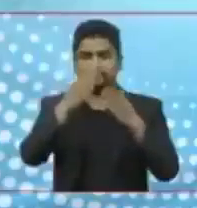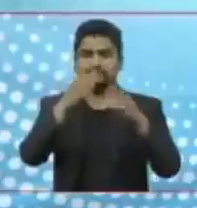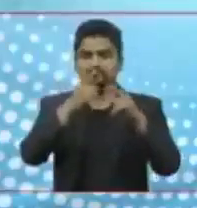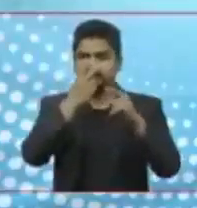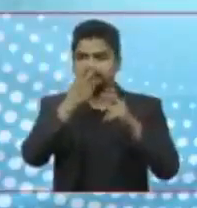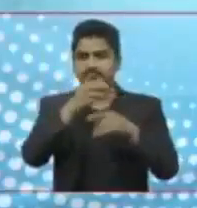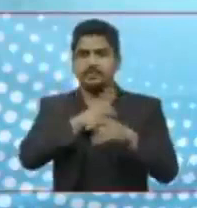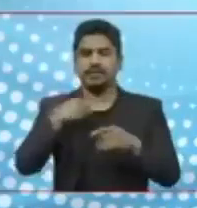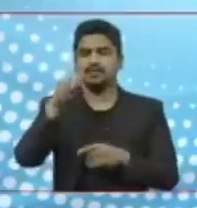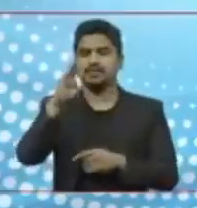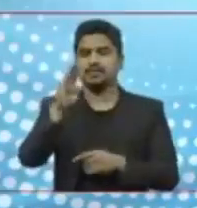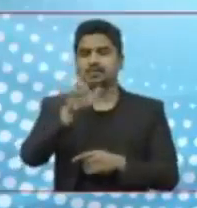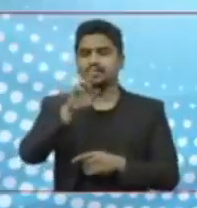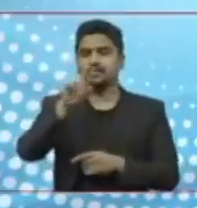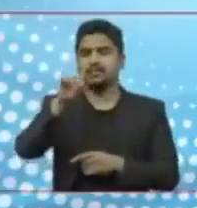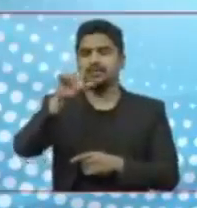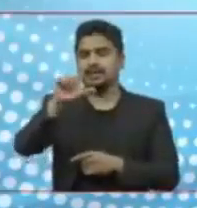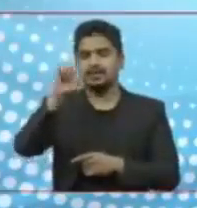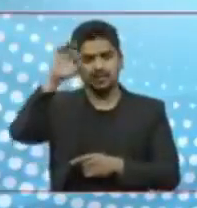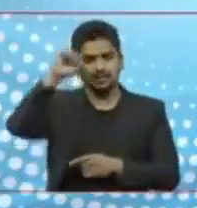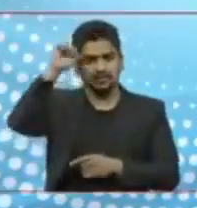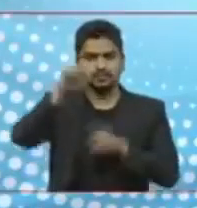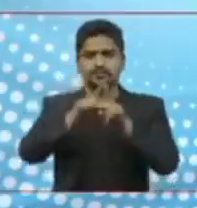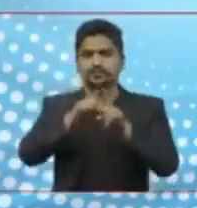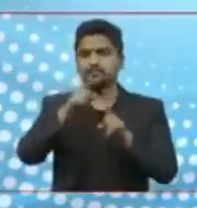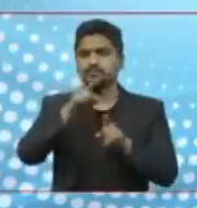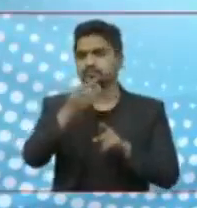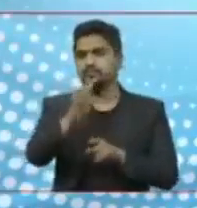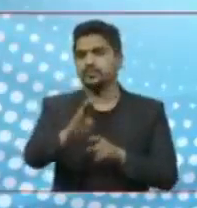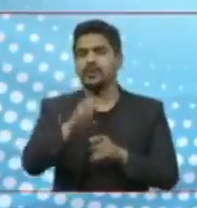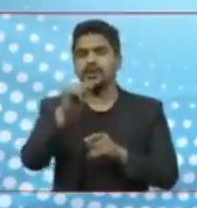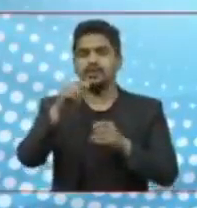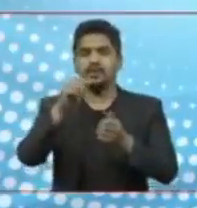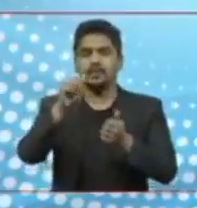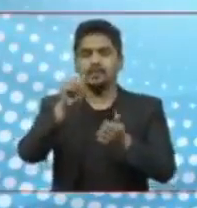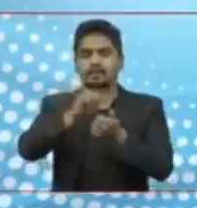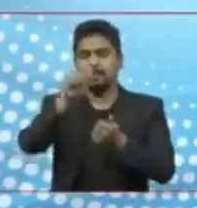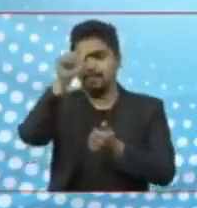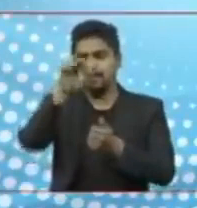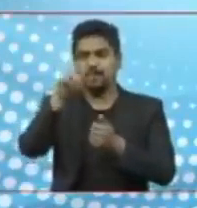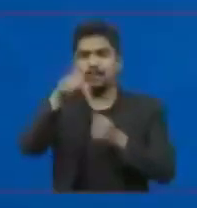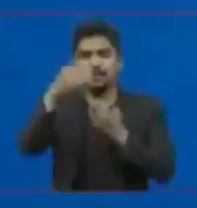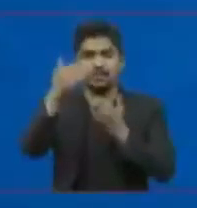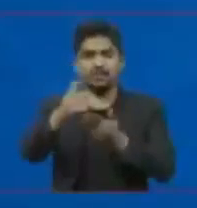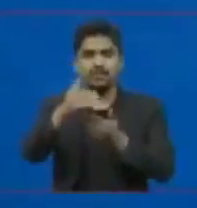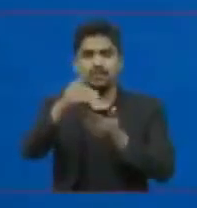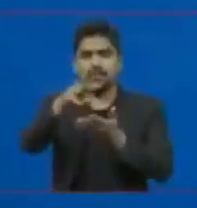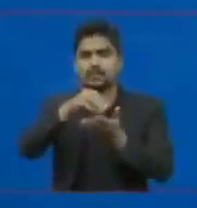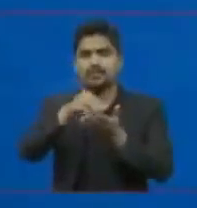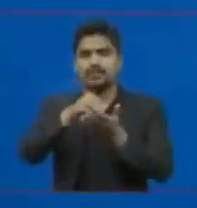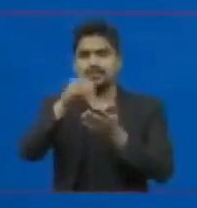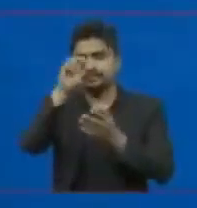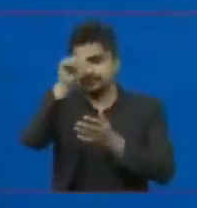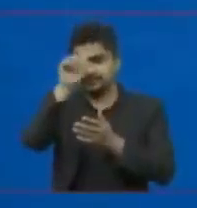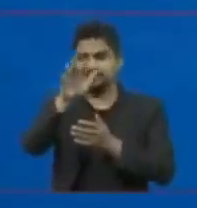मन्दिर, सभा सम्मेलन, बैठक, सिनेमा हल, सपिङ मल, पार्टी प्यालेस जस्ता भीडभाड हुने ठाउँहरूमा सहभागी नहुन र जनस्वास्थ्यका